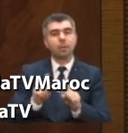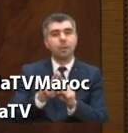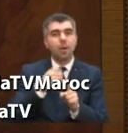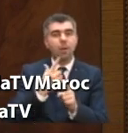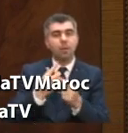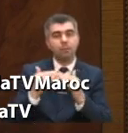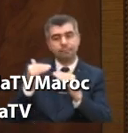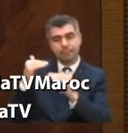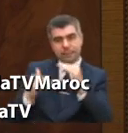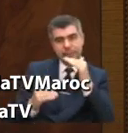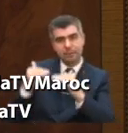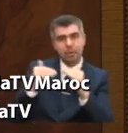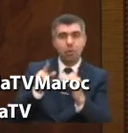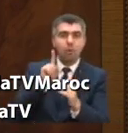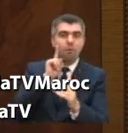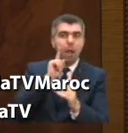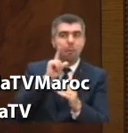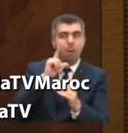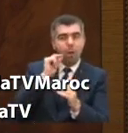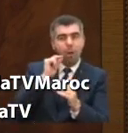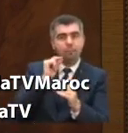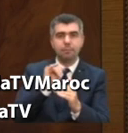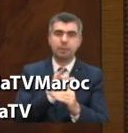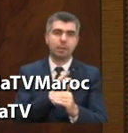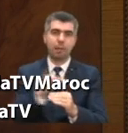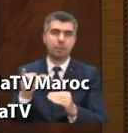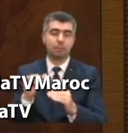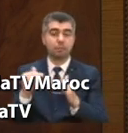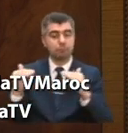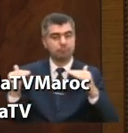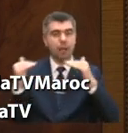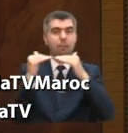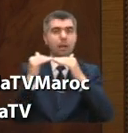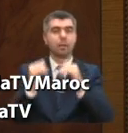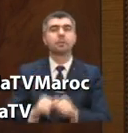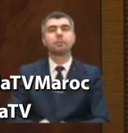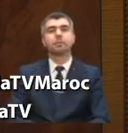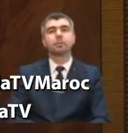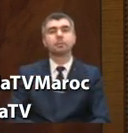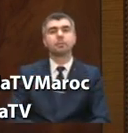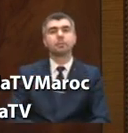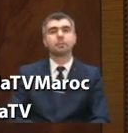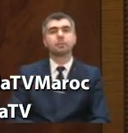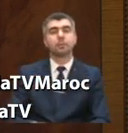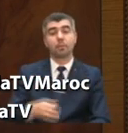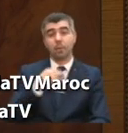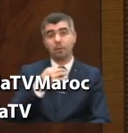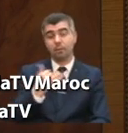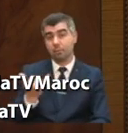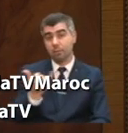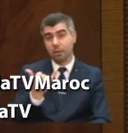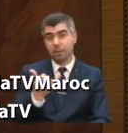بين النساء العاملات والرجال العمال. وندعو في حزبنا إلى الاعتماد على الاستثمار